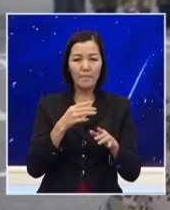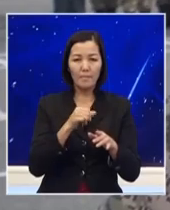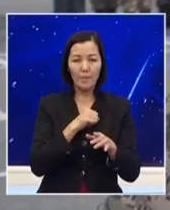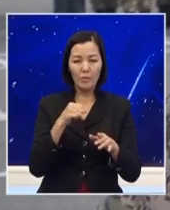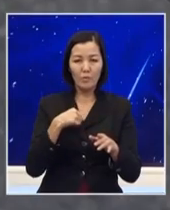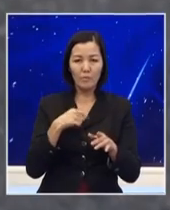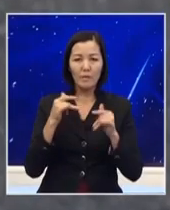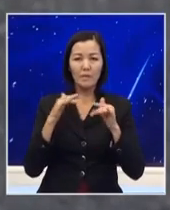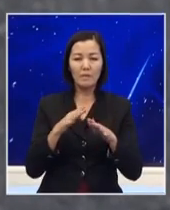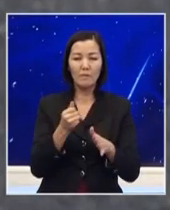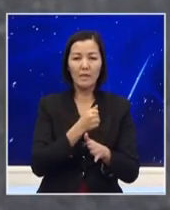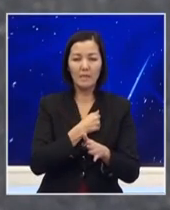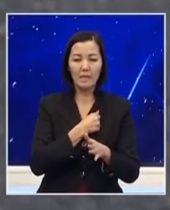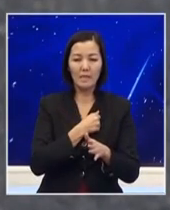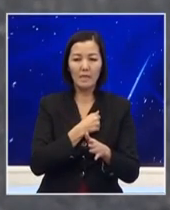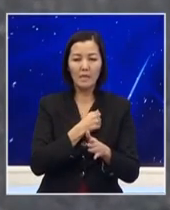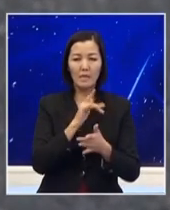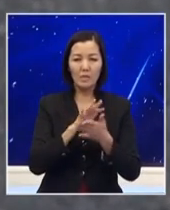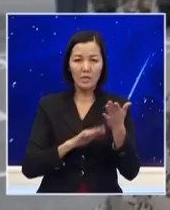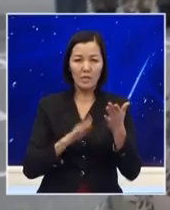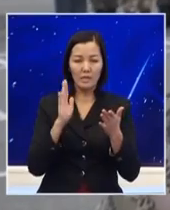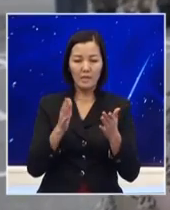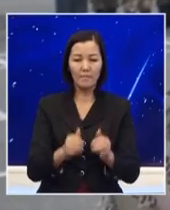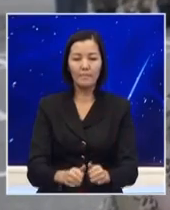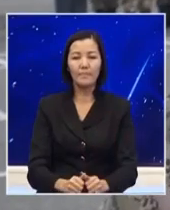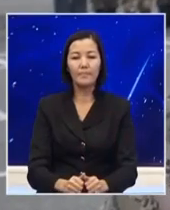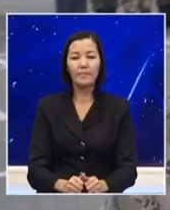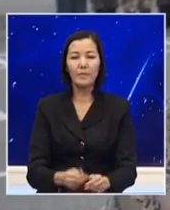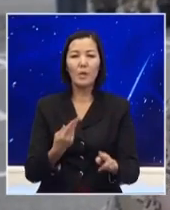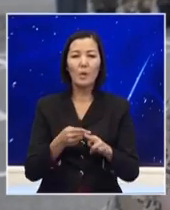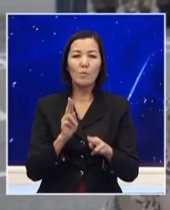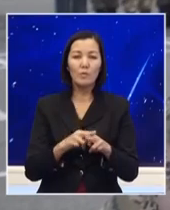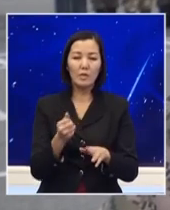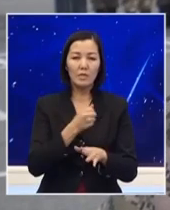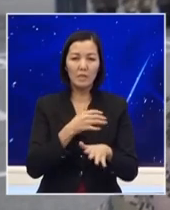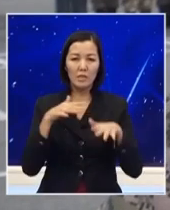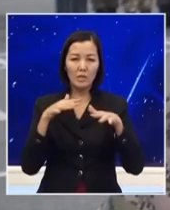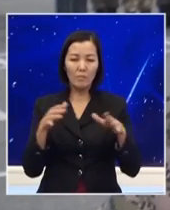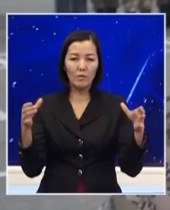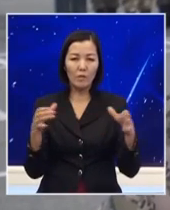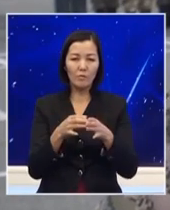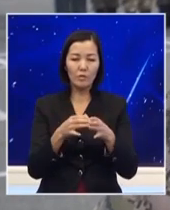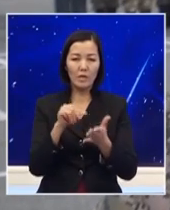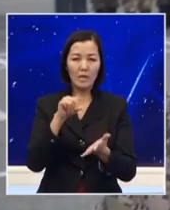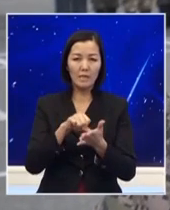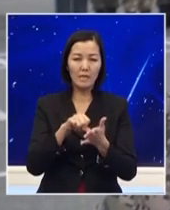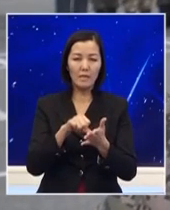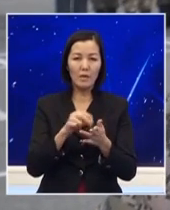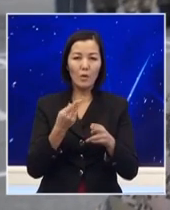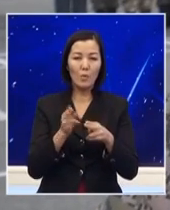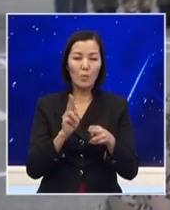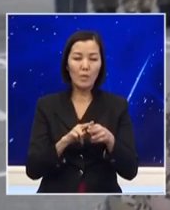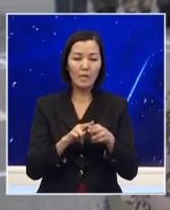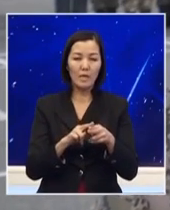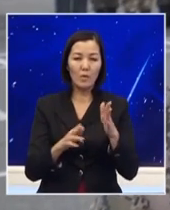өзімнің ісімді осы әскери іспен жалғастырғым келеді. Осы орайда десанттық шабуылдаушы әскерлері қатарына қосылғаныма және де